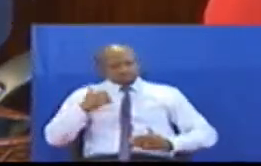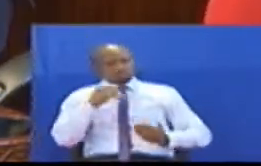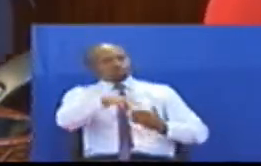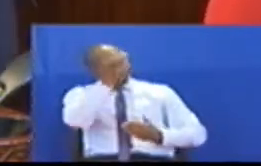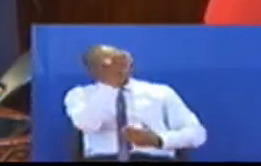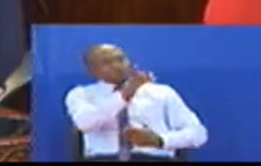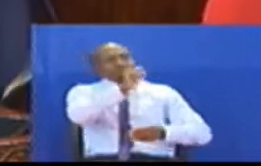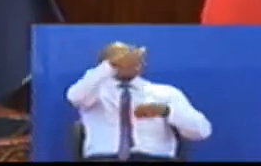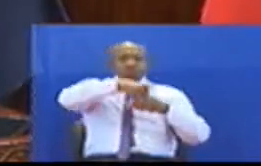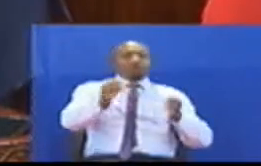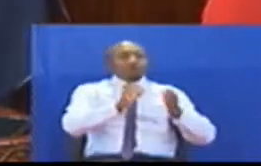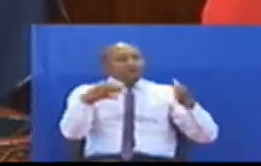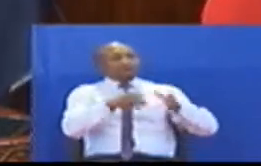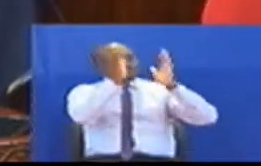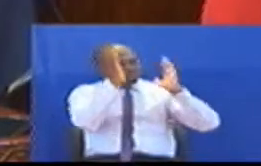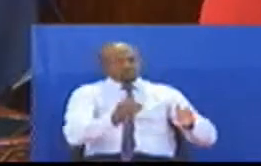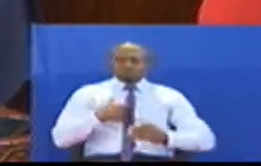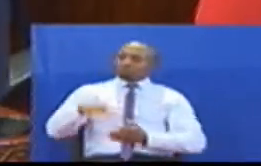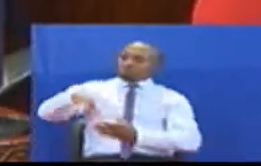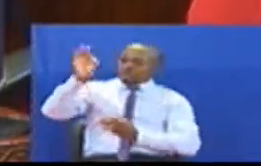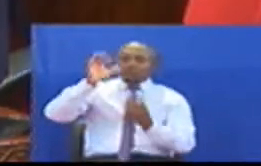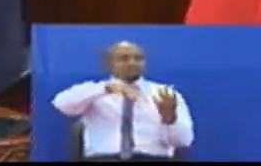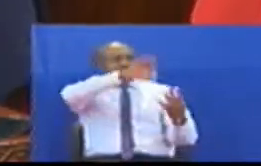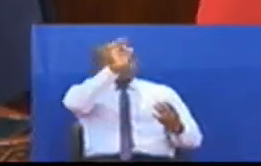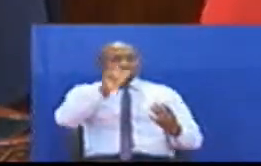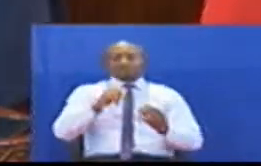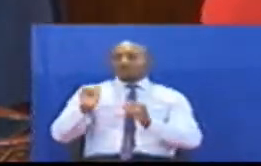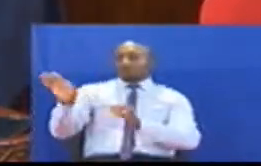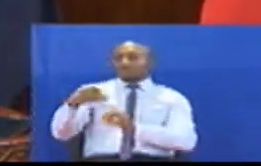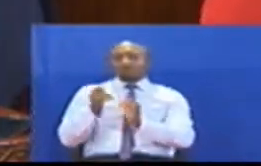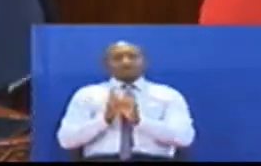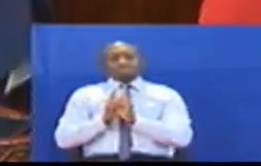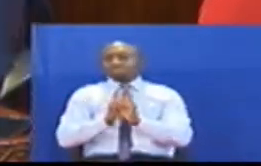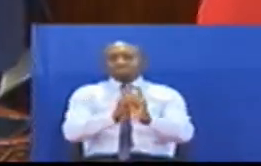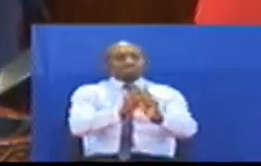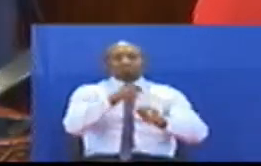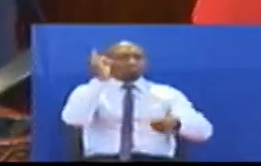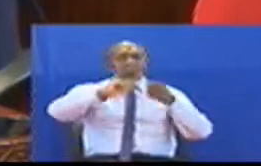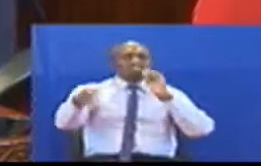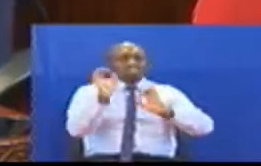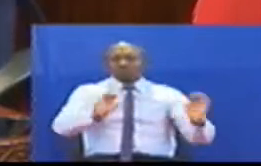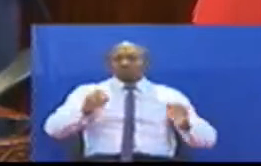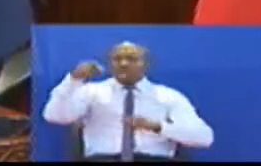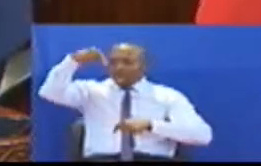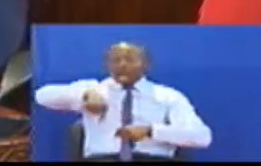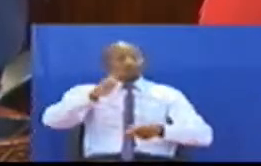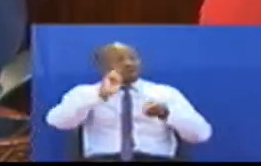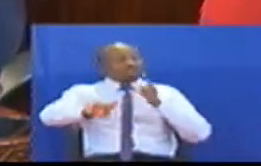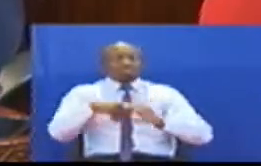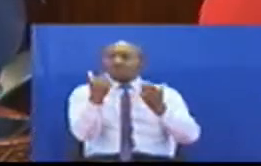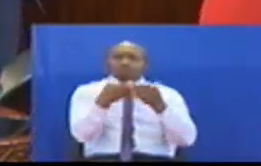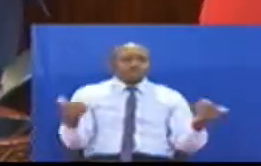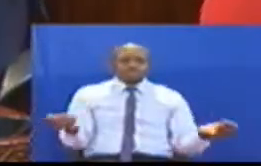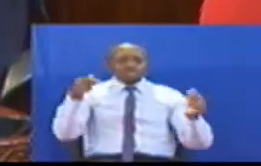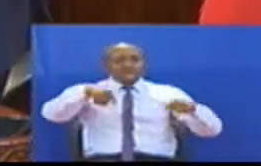kuwa mjumbe wa kamati kuu. Nimekuteua. Alafu na kanyimbo kanamsindikiza. Mbona hawa wabishi kule? Wanakujaje kubisha huku? Tena huku hakuna uteuzi. Huku